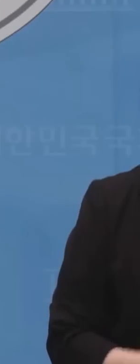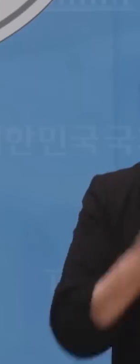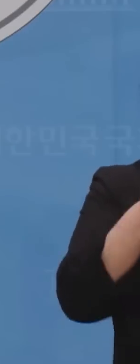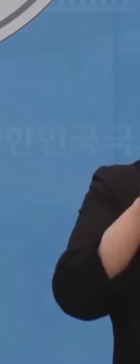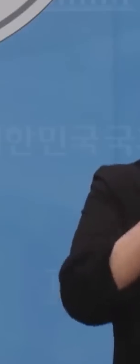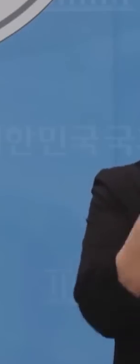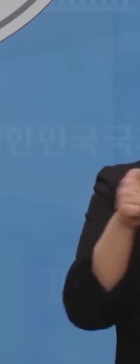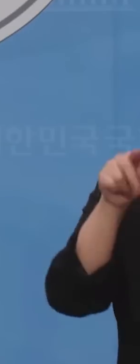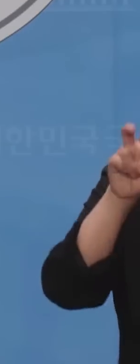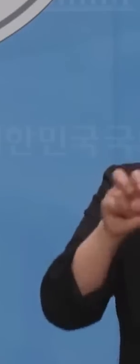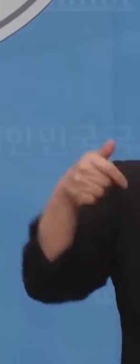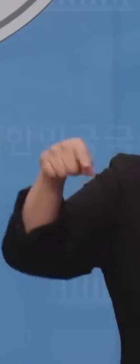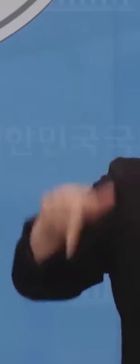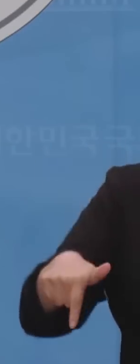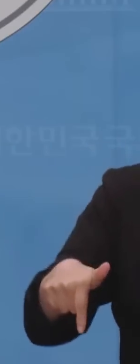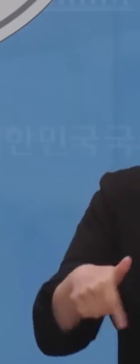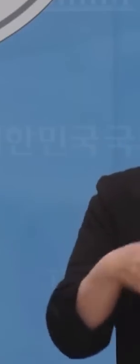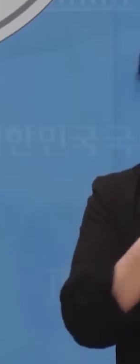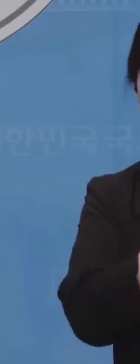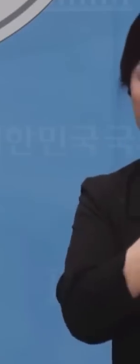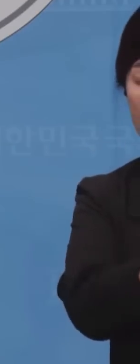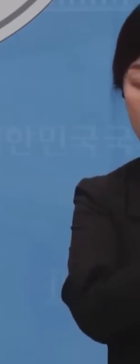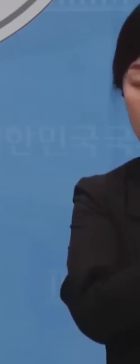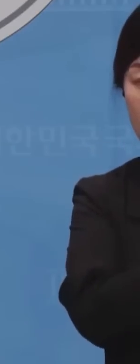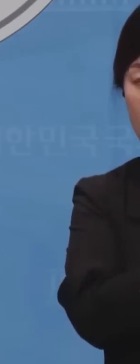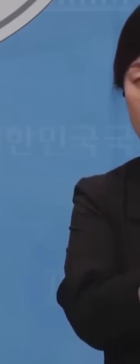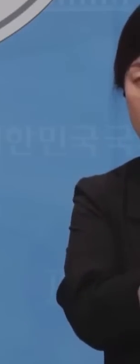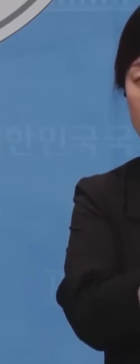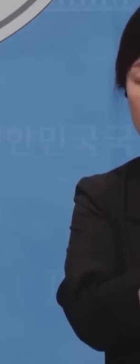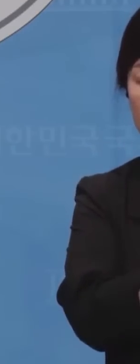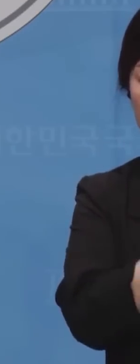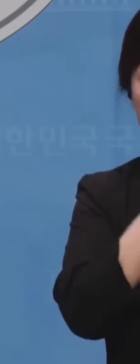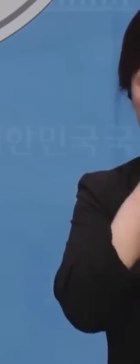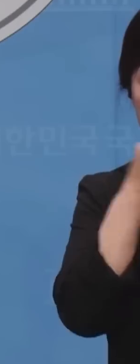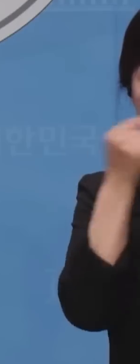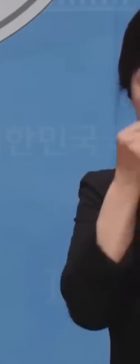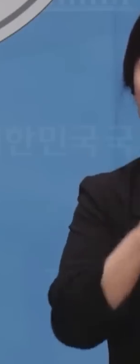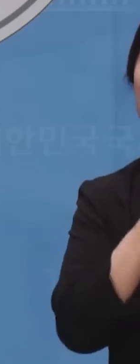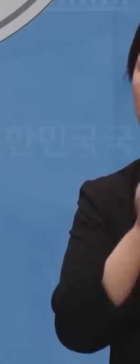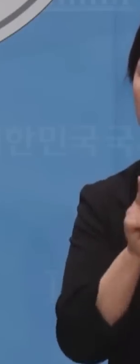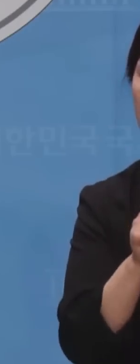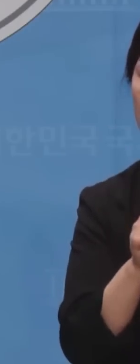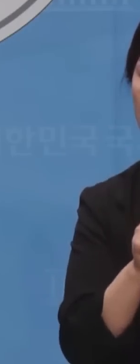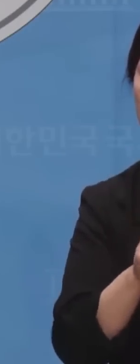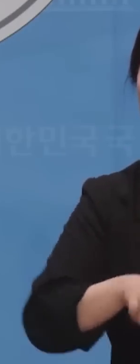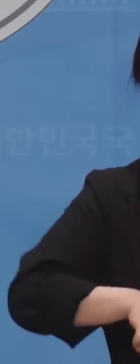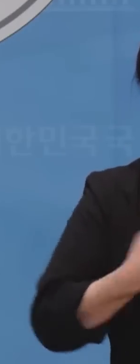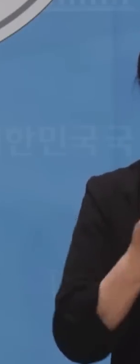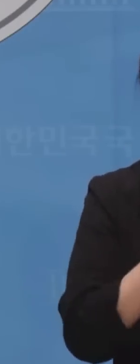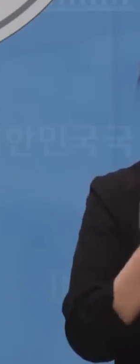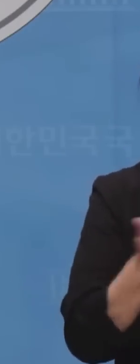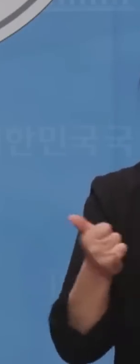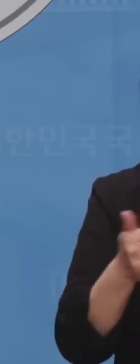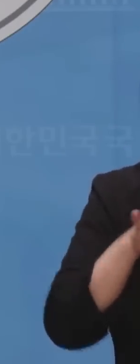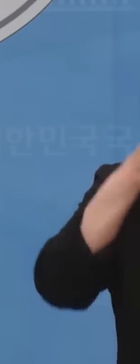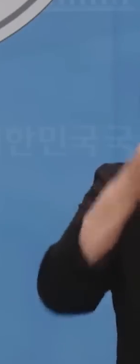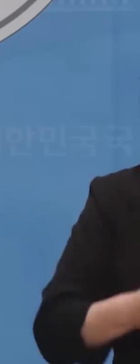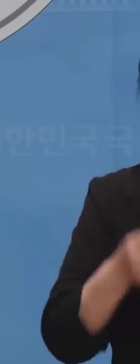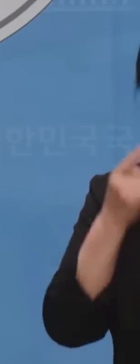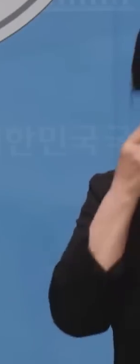김남국 의원은 추상 같은 태도로 본인이 공직자로서 자격 있는지